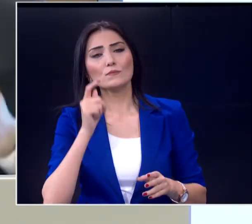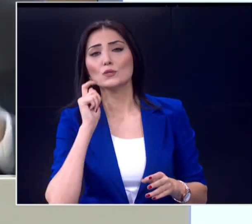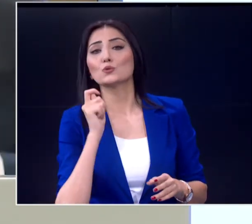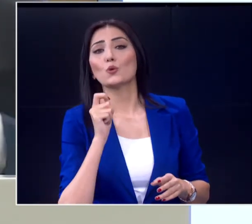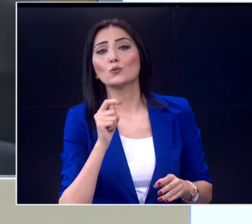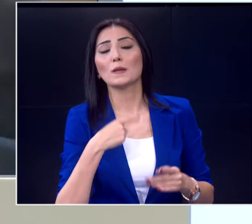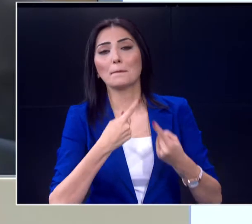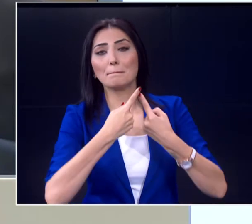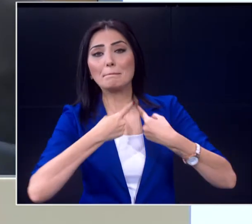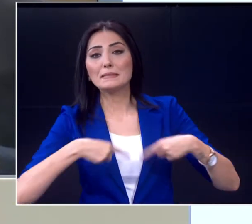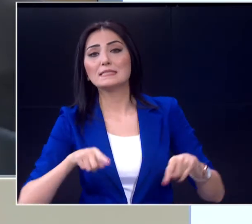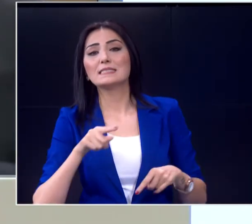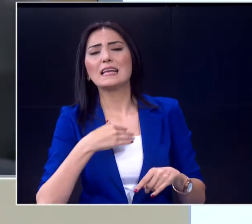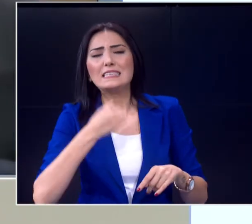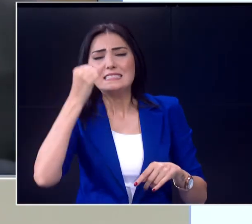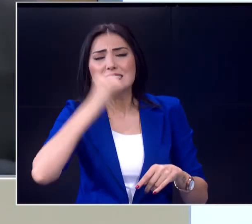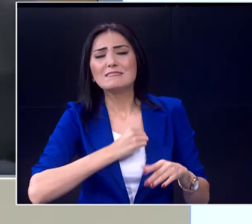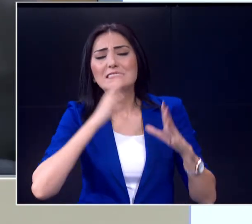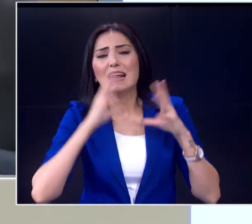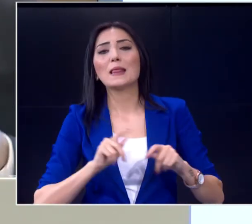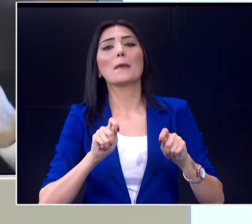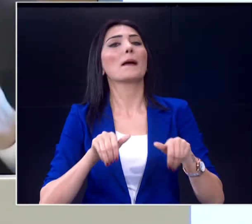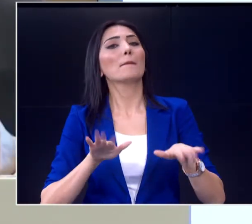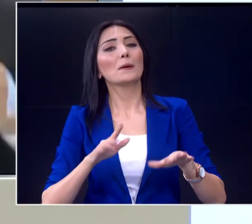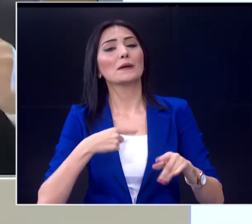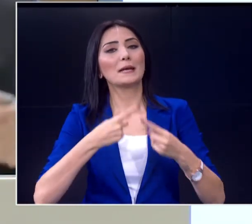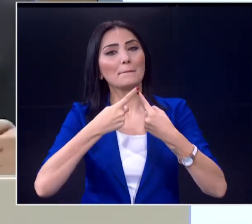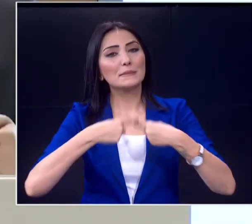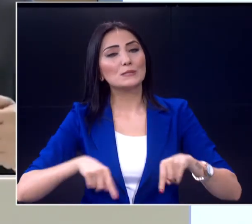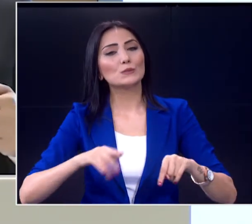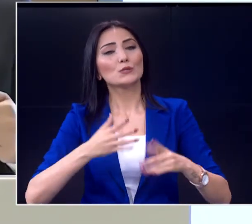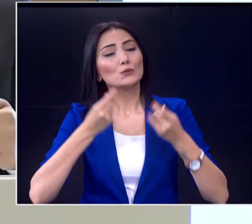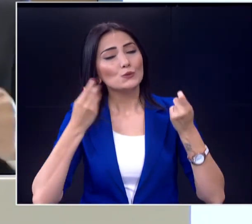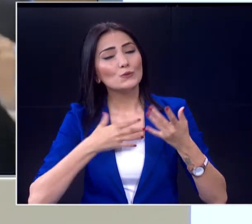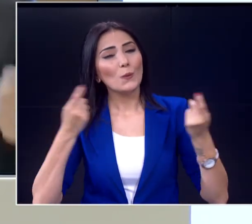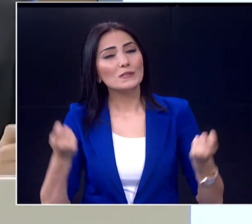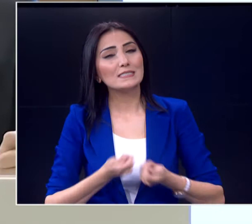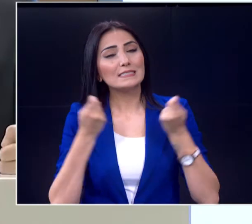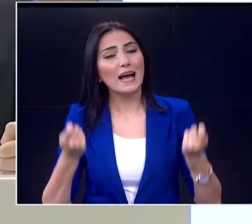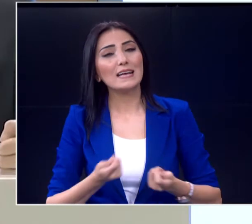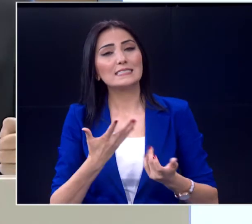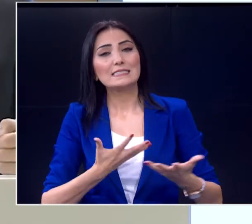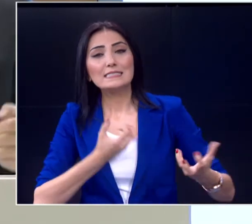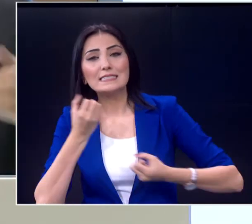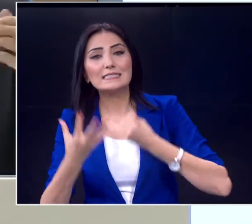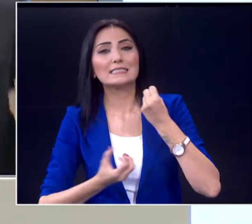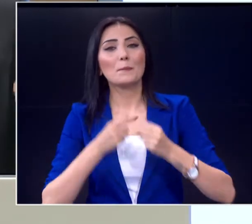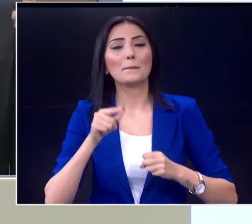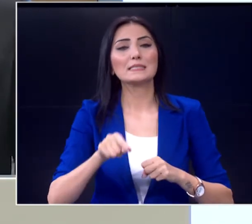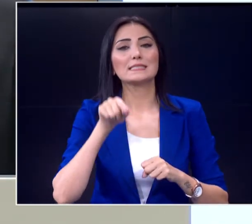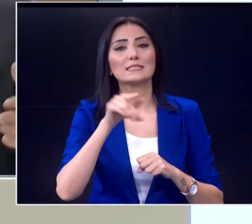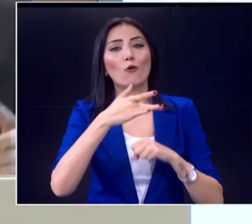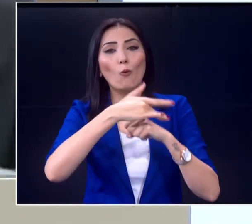Zorluklar bizi yıldırmamalı. Bizim azmimizi, hırsımızı,